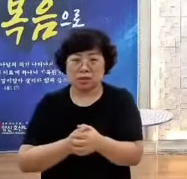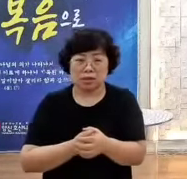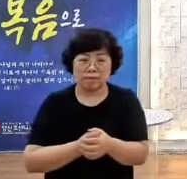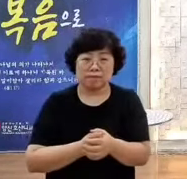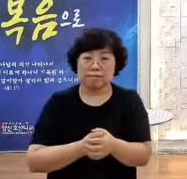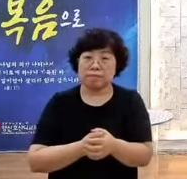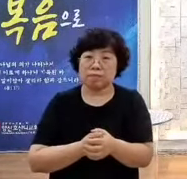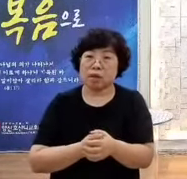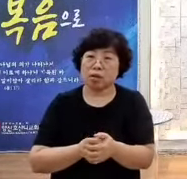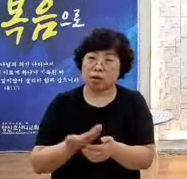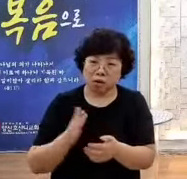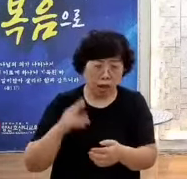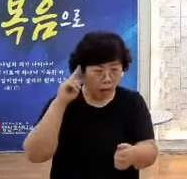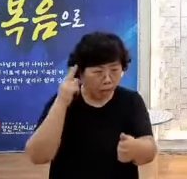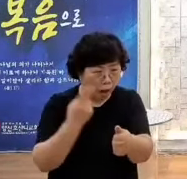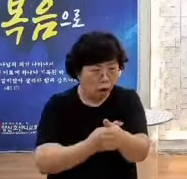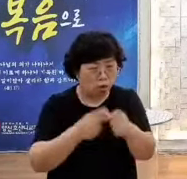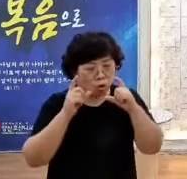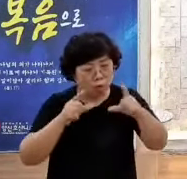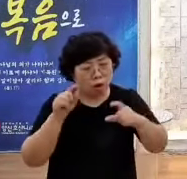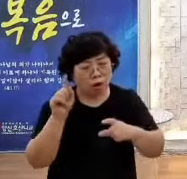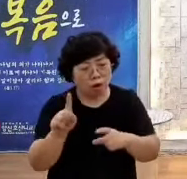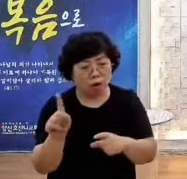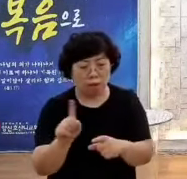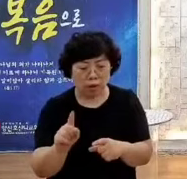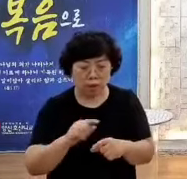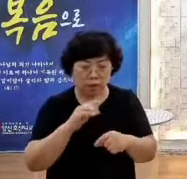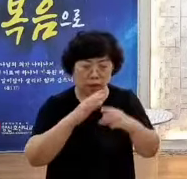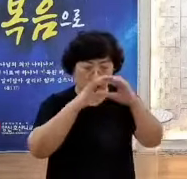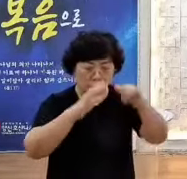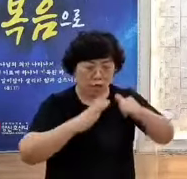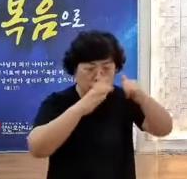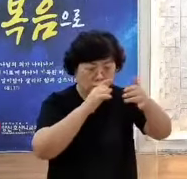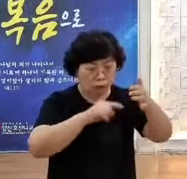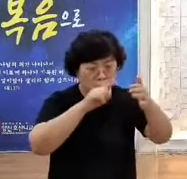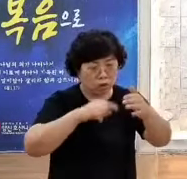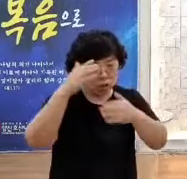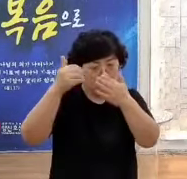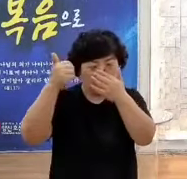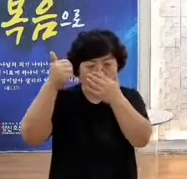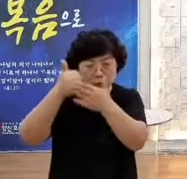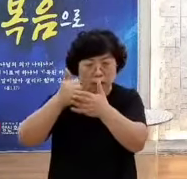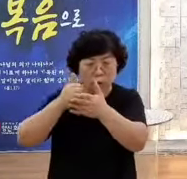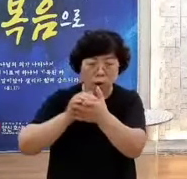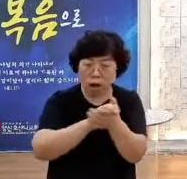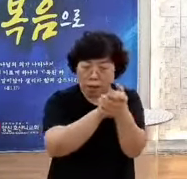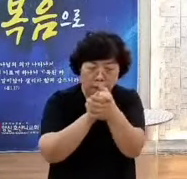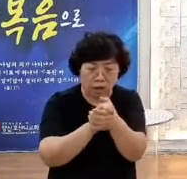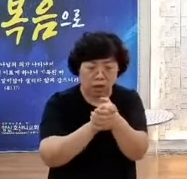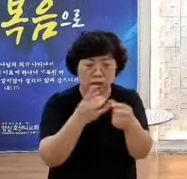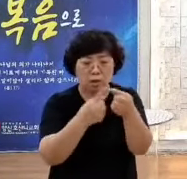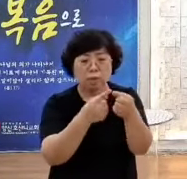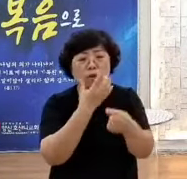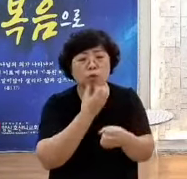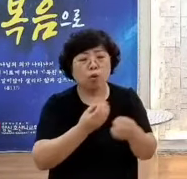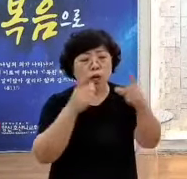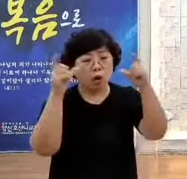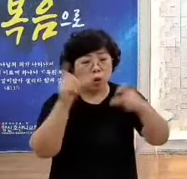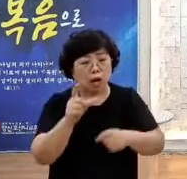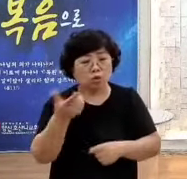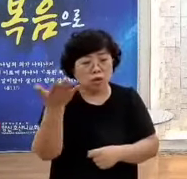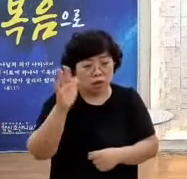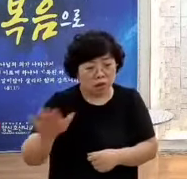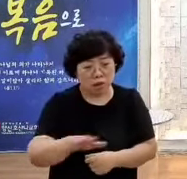번째 복을 하나님과 화평하게 되었다는 것으로 이것을 설명하고 있잖아요. 제일 중요한 복이라는 거예요. 그래서 이